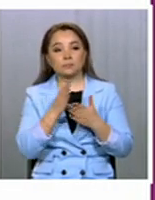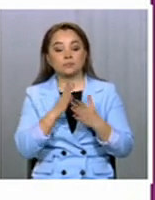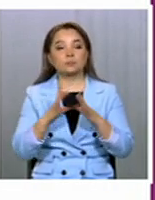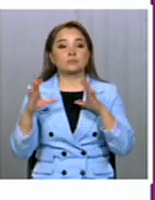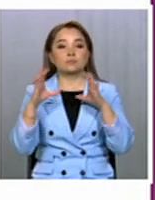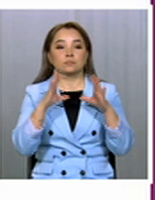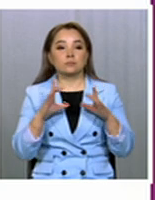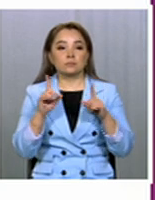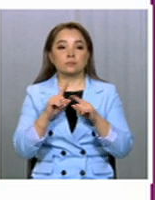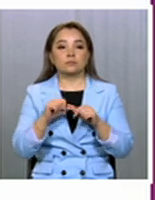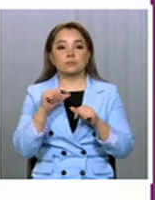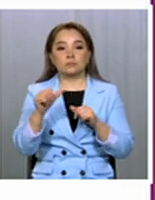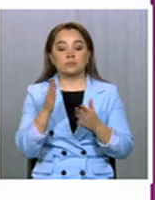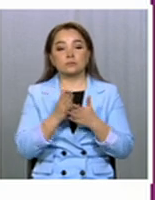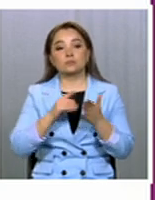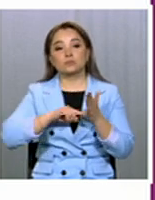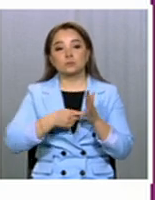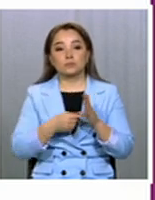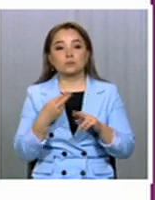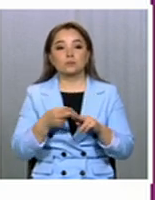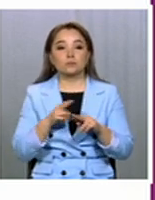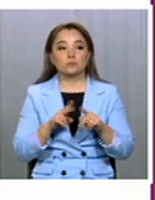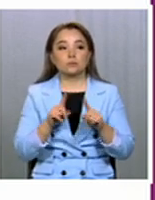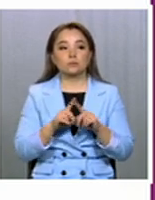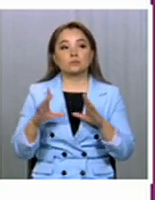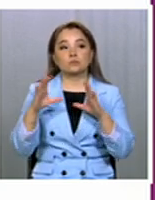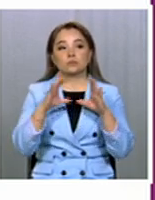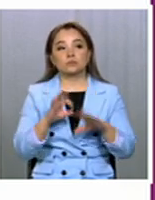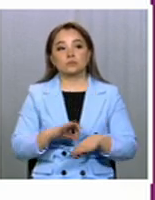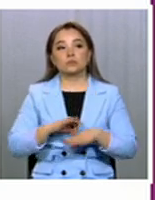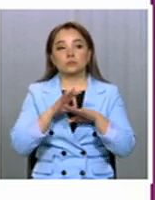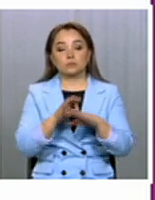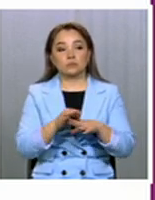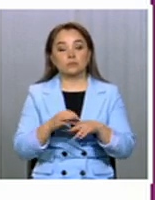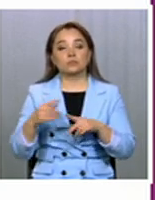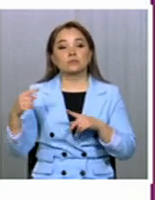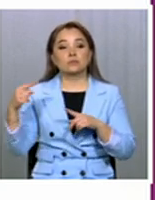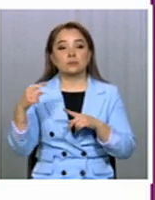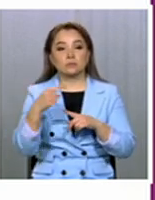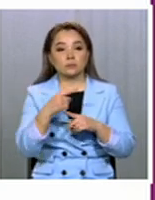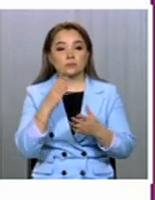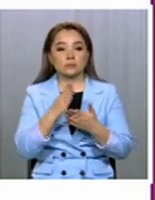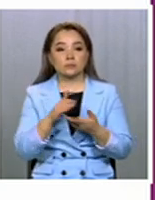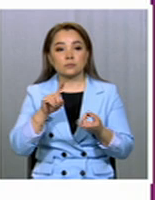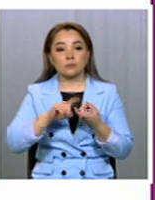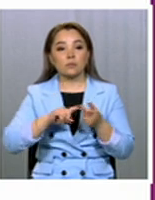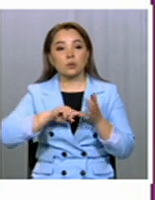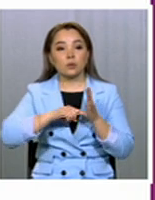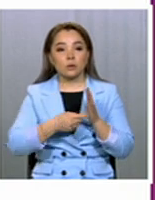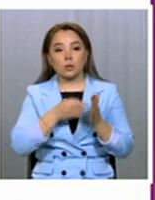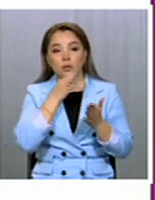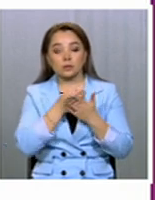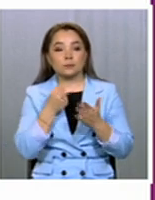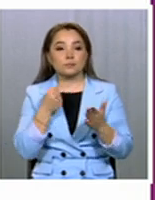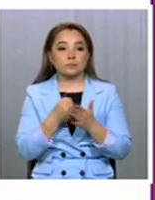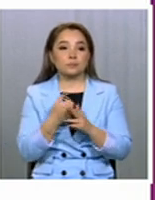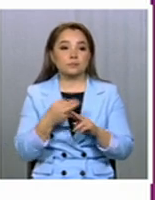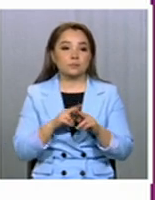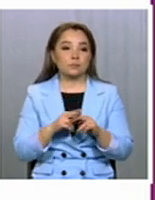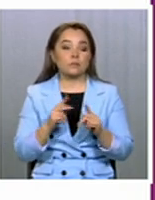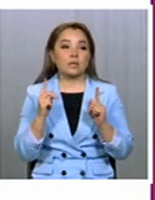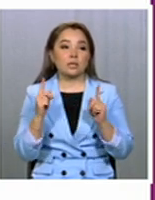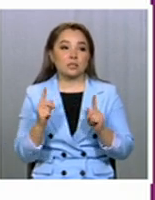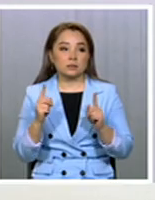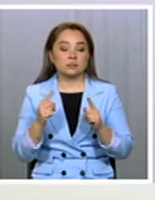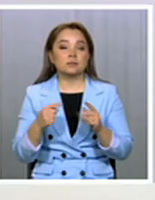тыш жатқан нүктеден осы шеңберге жүргізілген жанамалардың жанасу нүктесіне дейінгі кесінділері